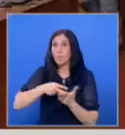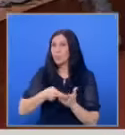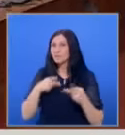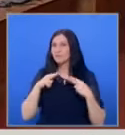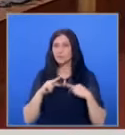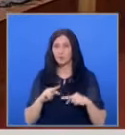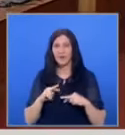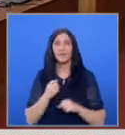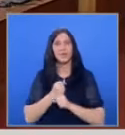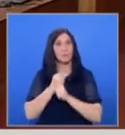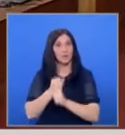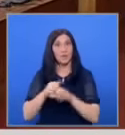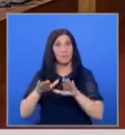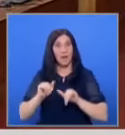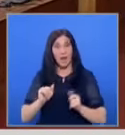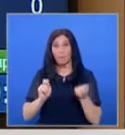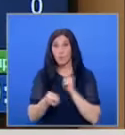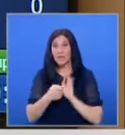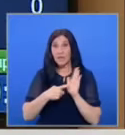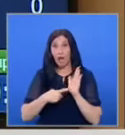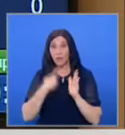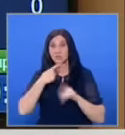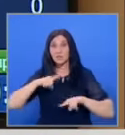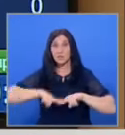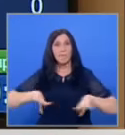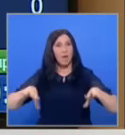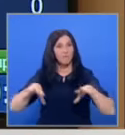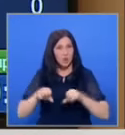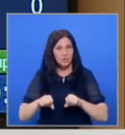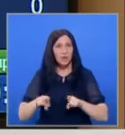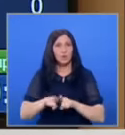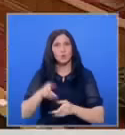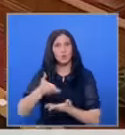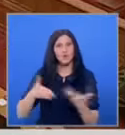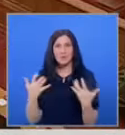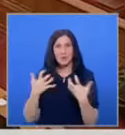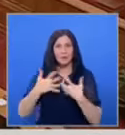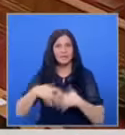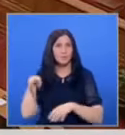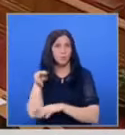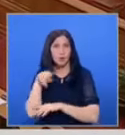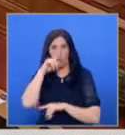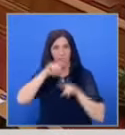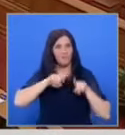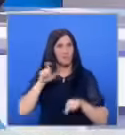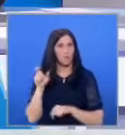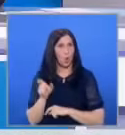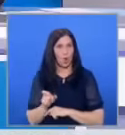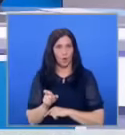възстановяване. Депутатите приеха и промени в закона за съдебната власт като част от механизма за контрол на главния прокурор.